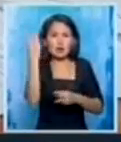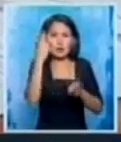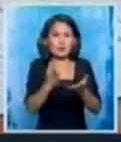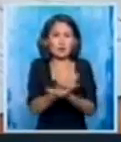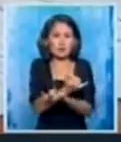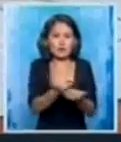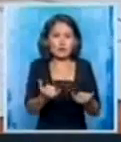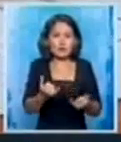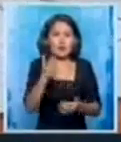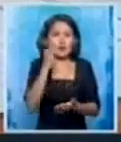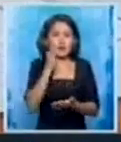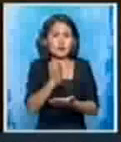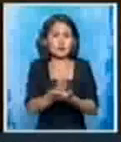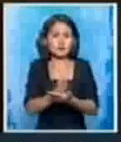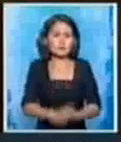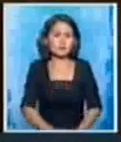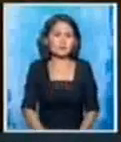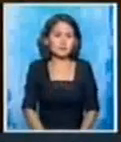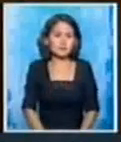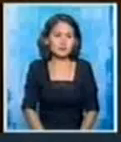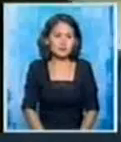ұсынылған.